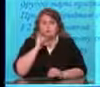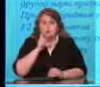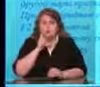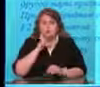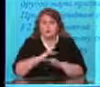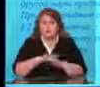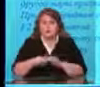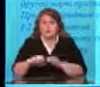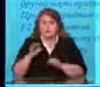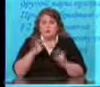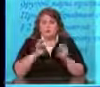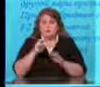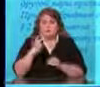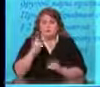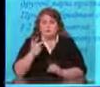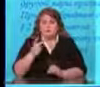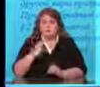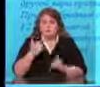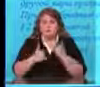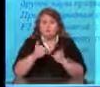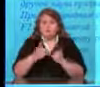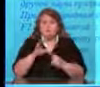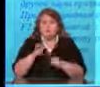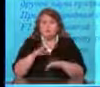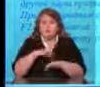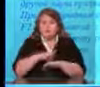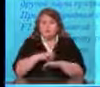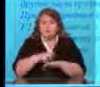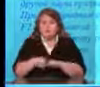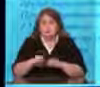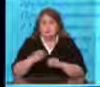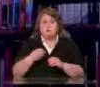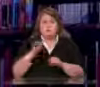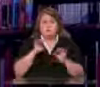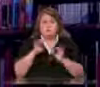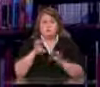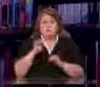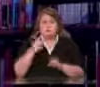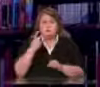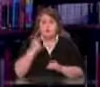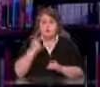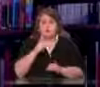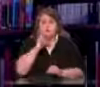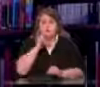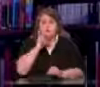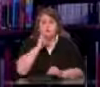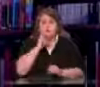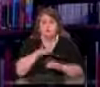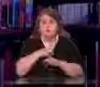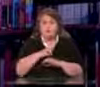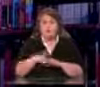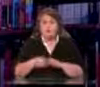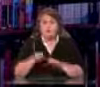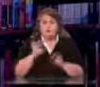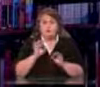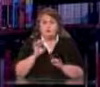горошины. 3 желтых и морщинистых горошины. И 1 зелененькая и